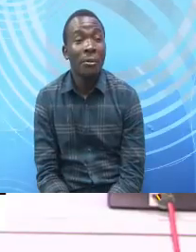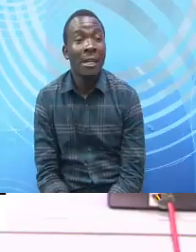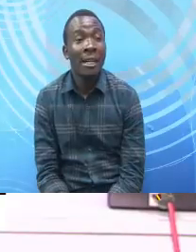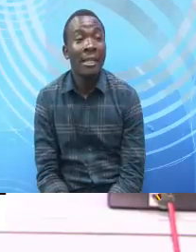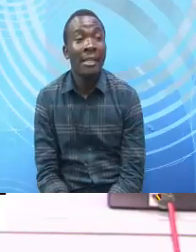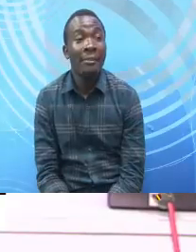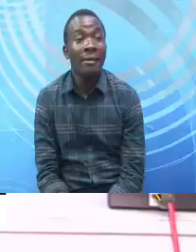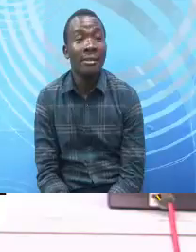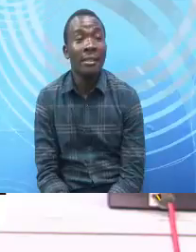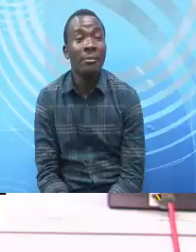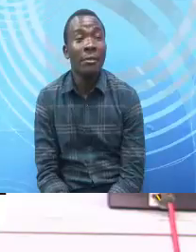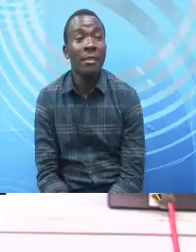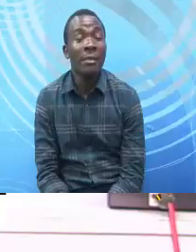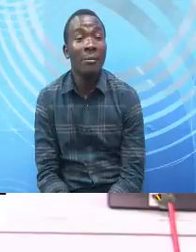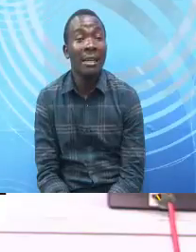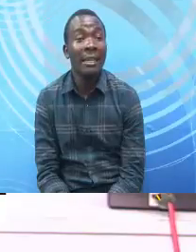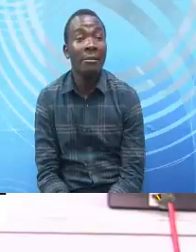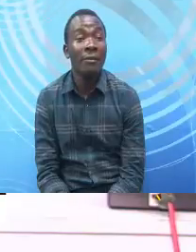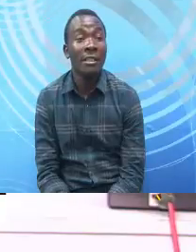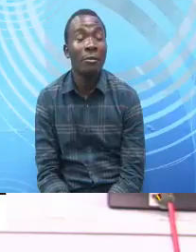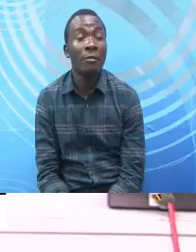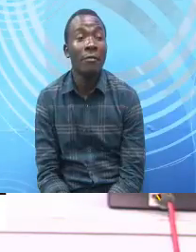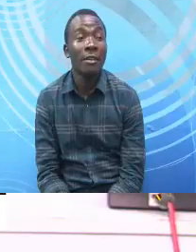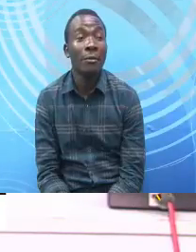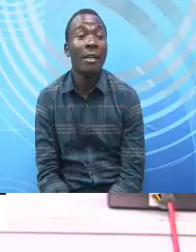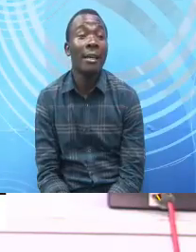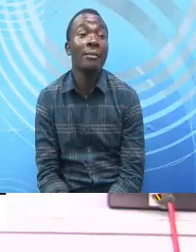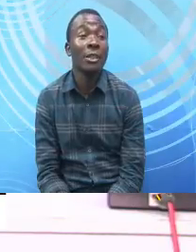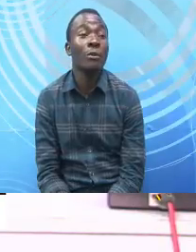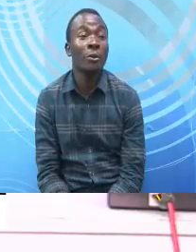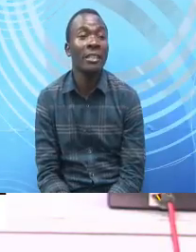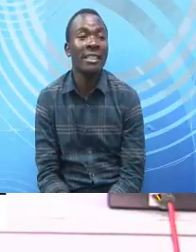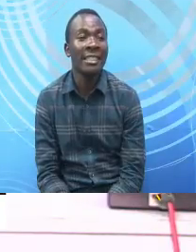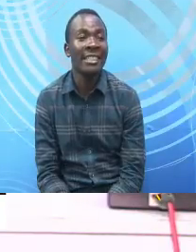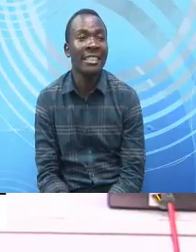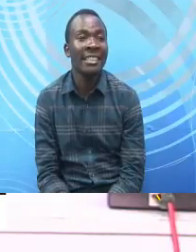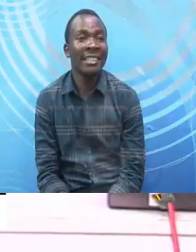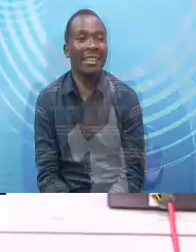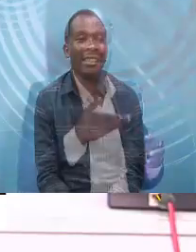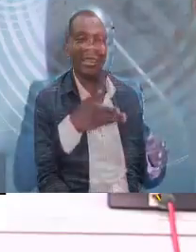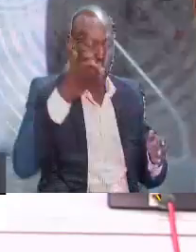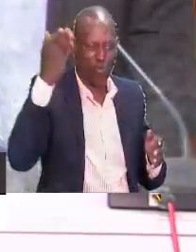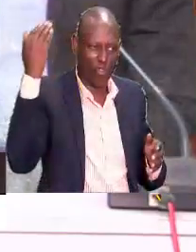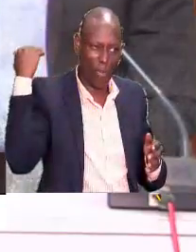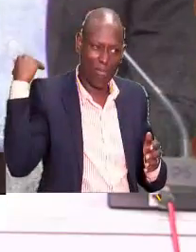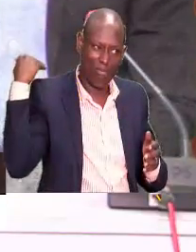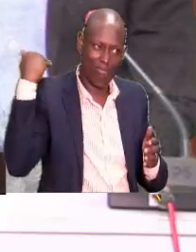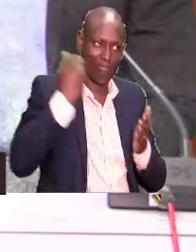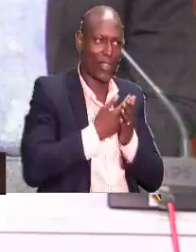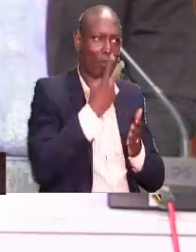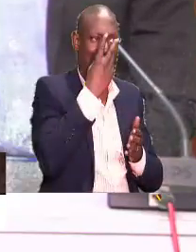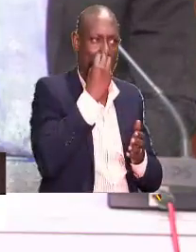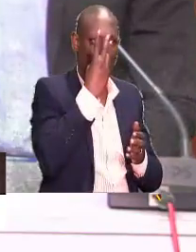iyo tubahaye iyi video irimo ururimi rw'amarenga bibafasha kumva vuba kandi bagashobora no kwirinda neza.